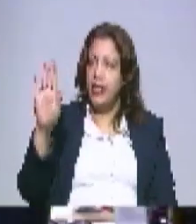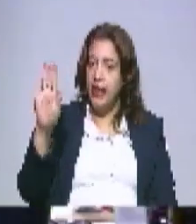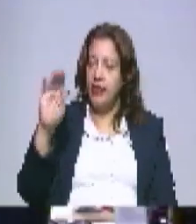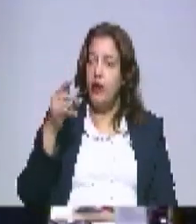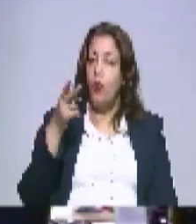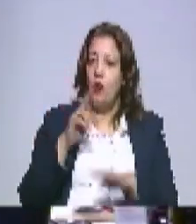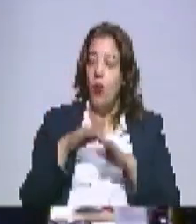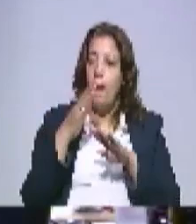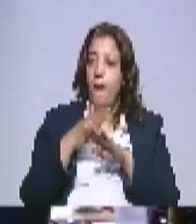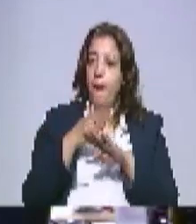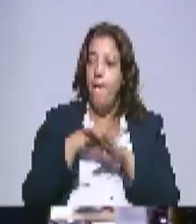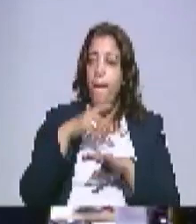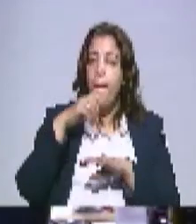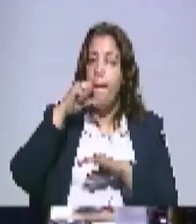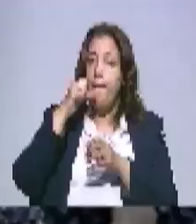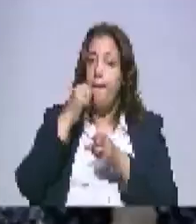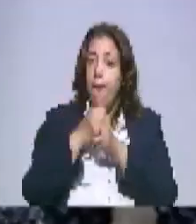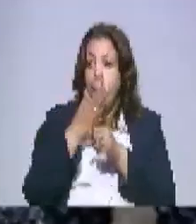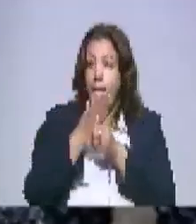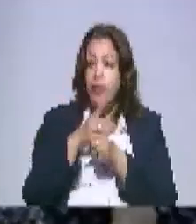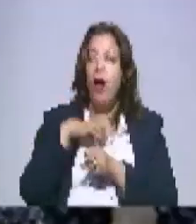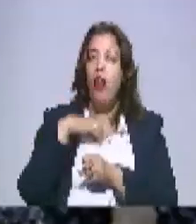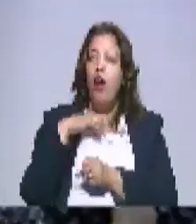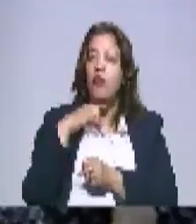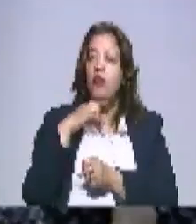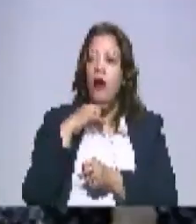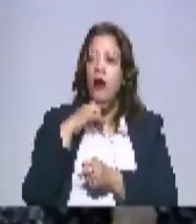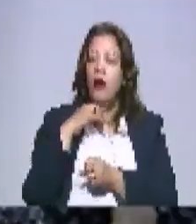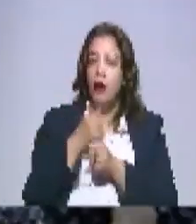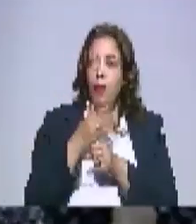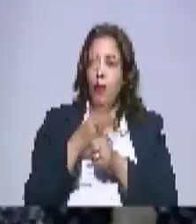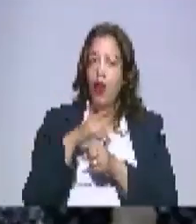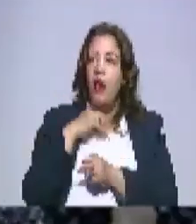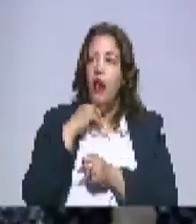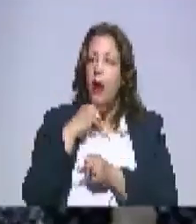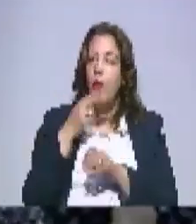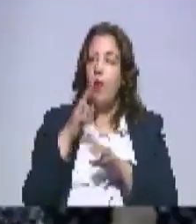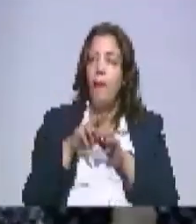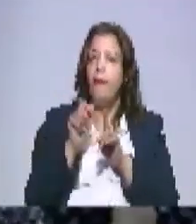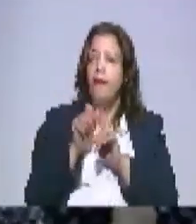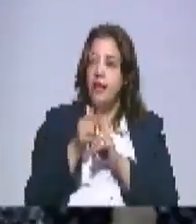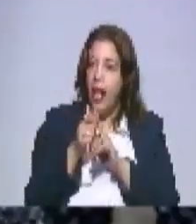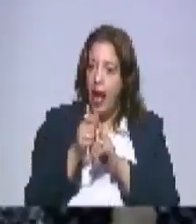بصل اخضر وعيدان كرفس. وقبل ما تحط حطيت بزله بالزبط. او بسله